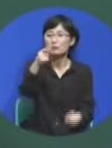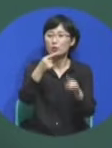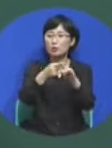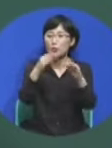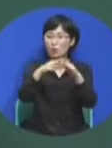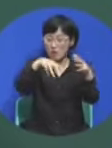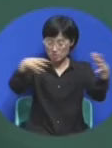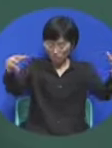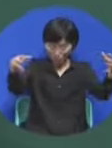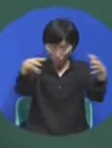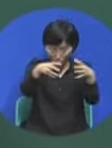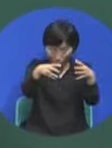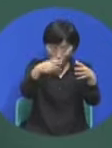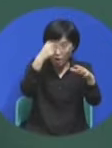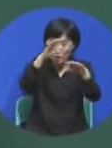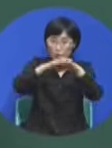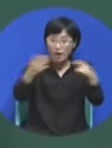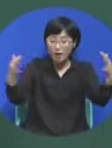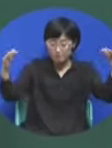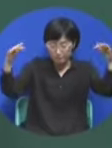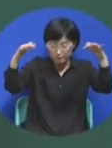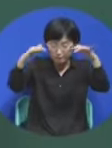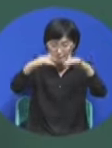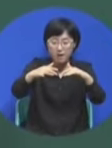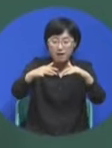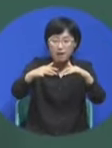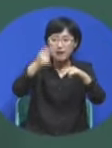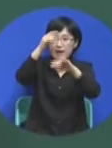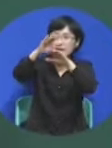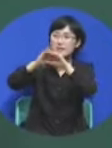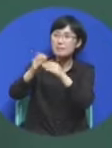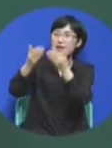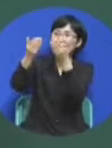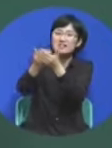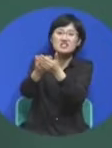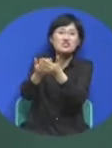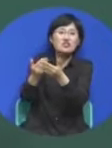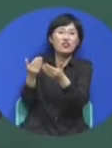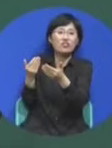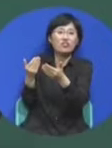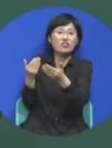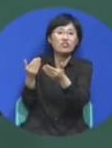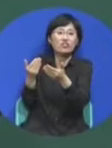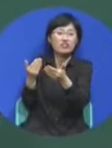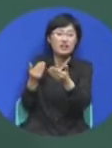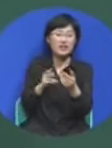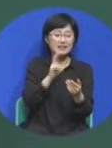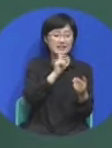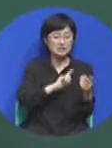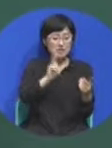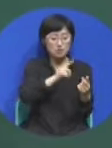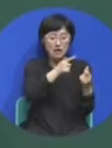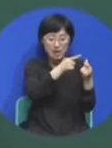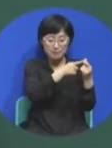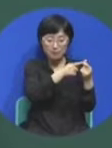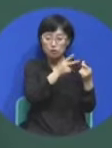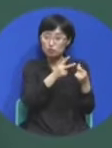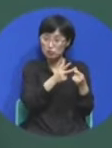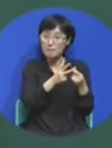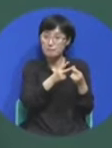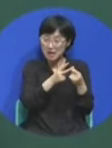하나님 앞에 주일날 예배를 드릴 때 말씀 받기 전에 두 번의 찬송가가 있는데 그 찬송하는